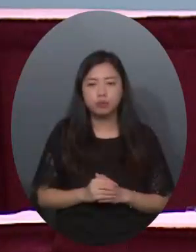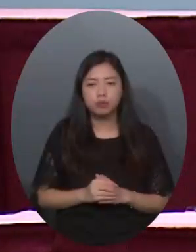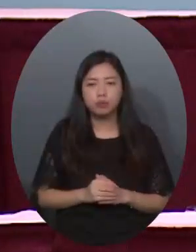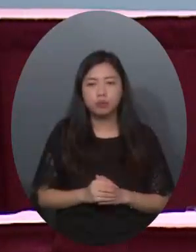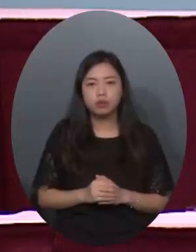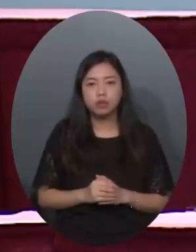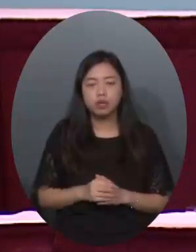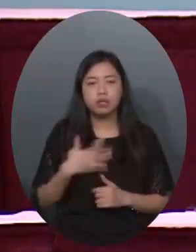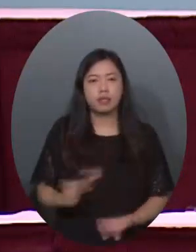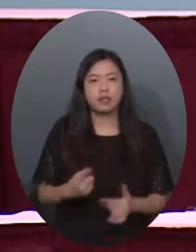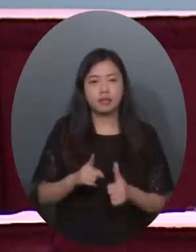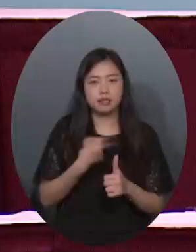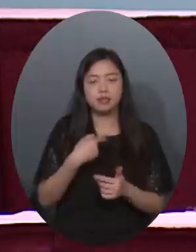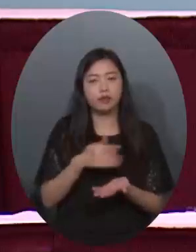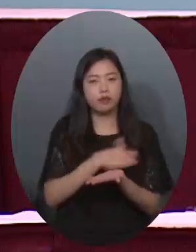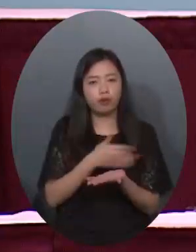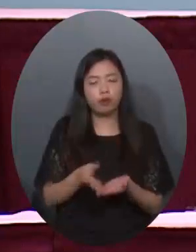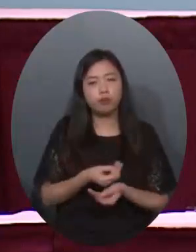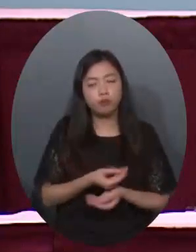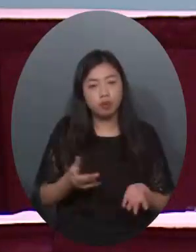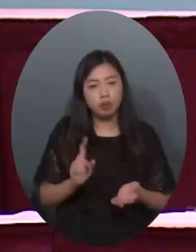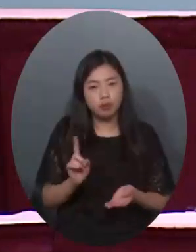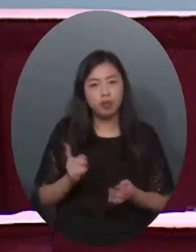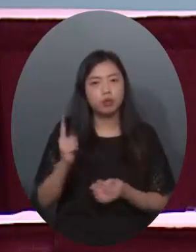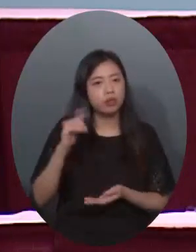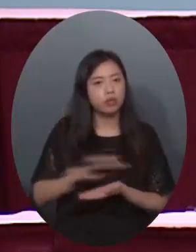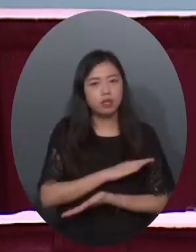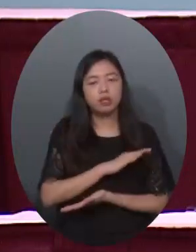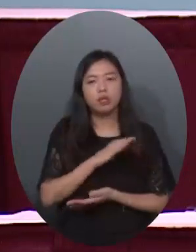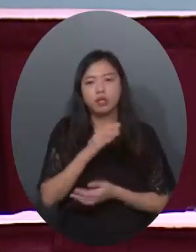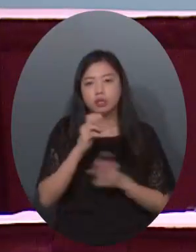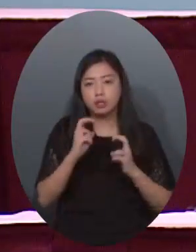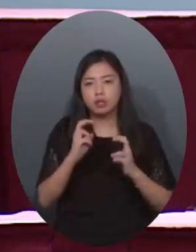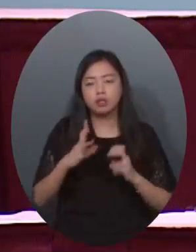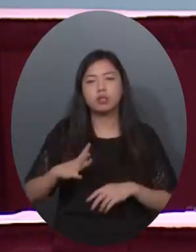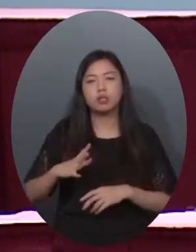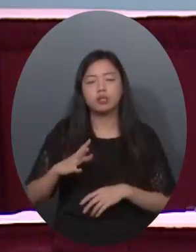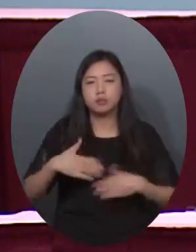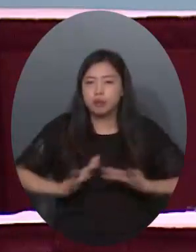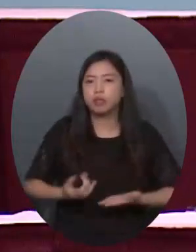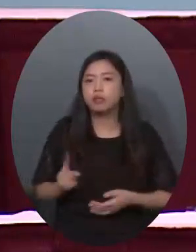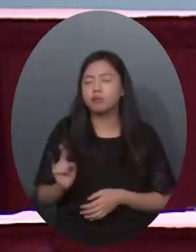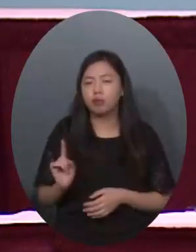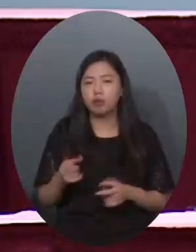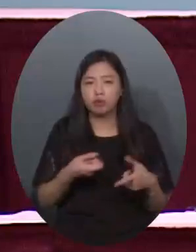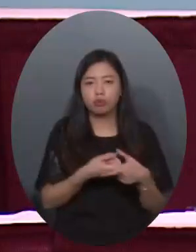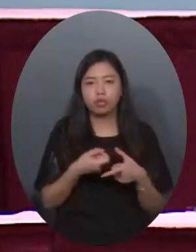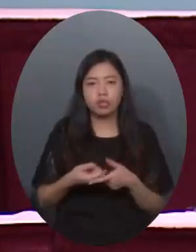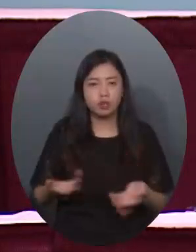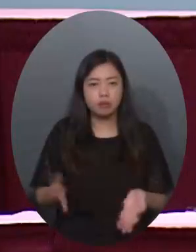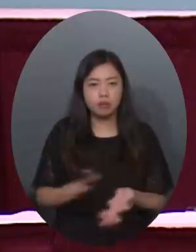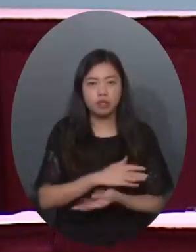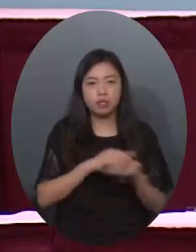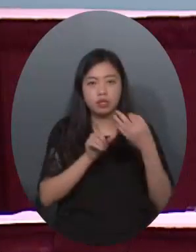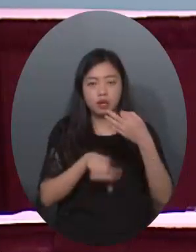我現在先同大家分享一下港鐵過去一年的業績表現。公司於今年3